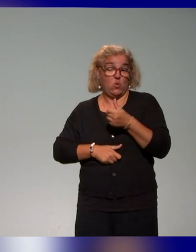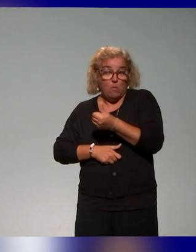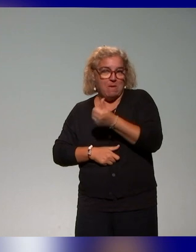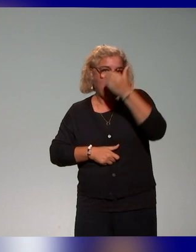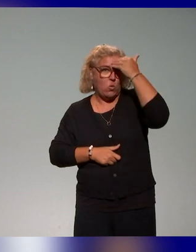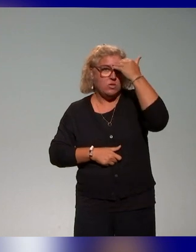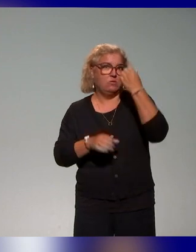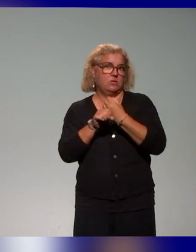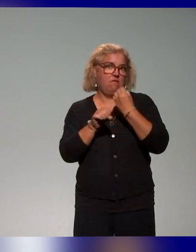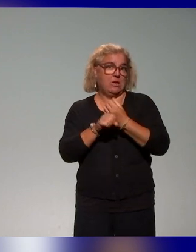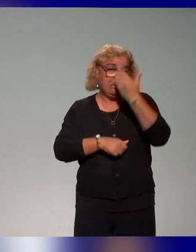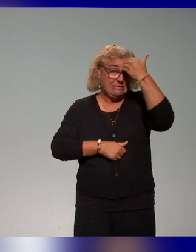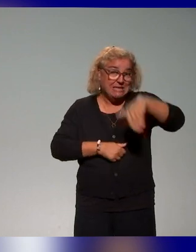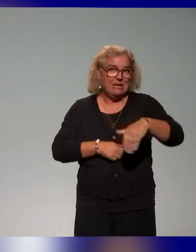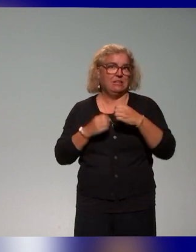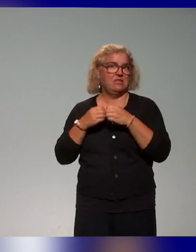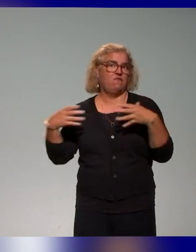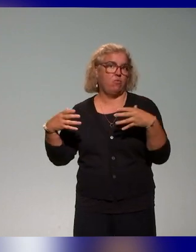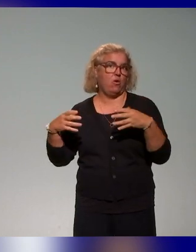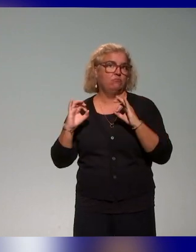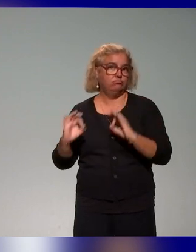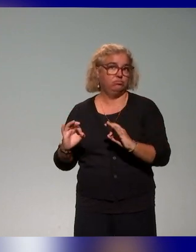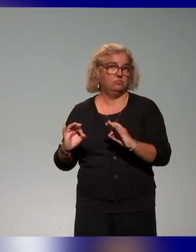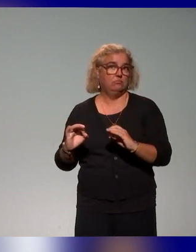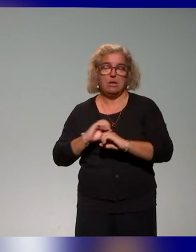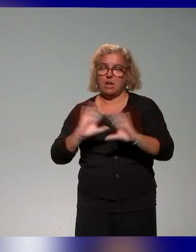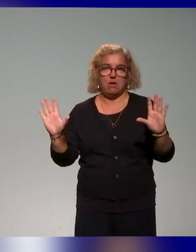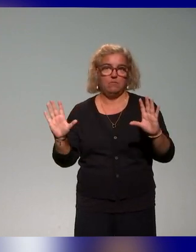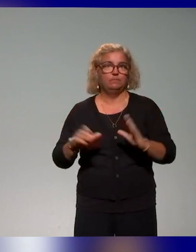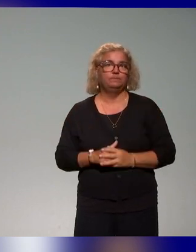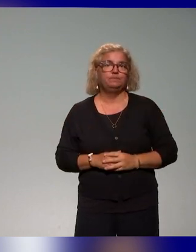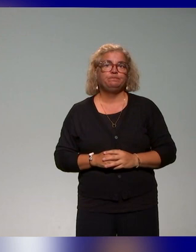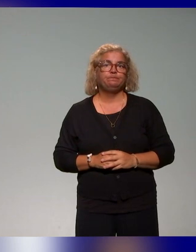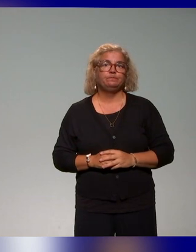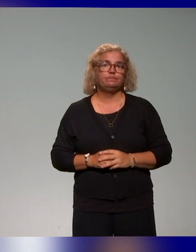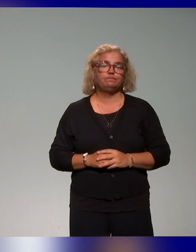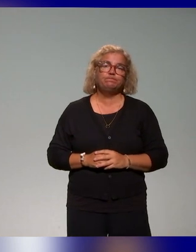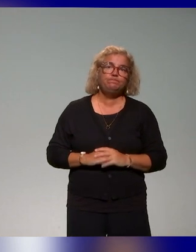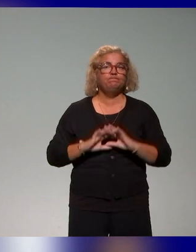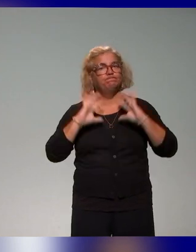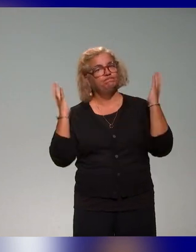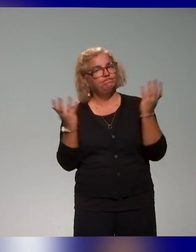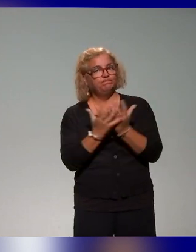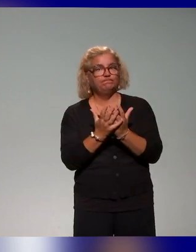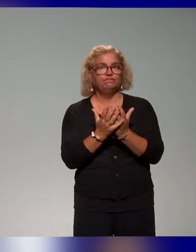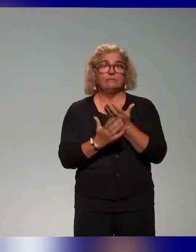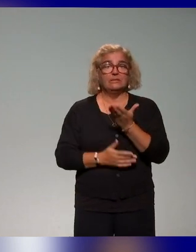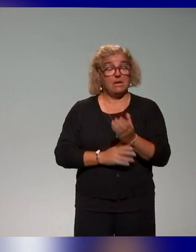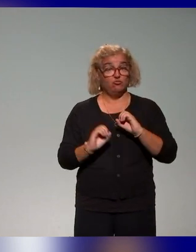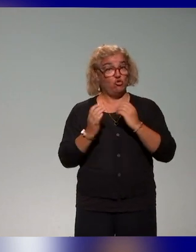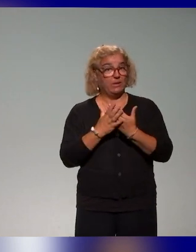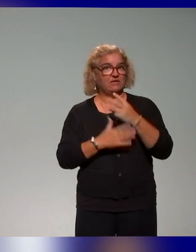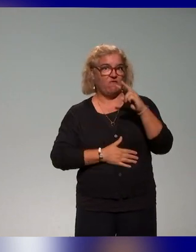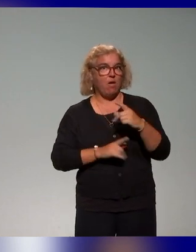savent développer. Ça, c'est très clair. Donc, ça c'était la bonne surprise.